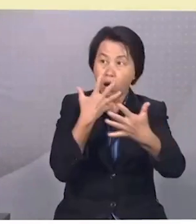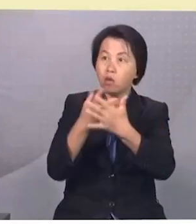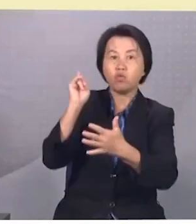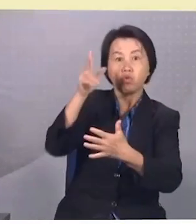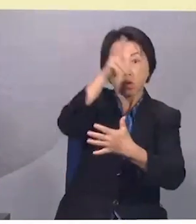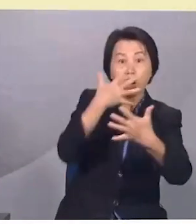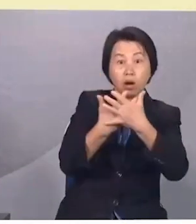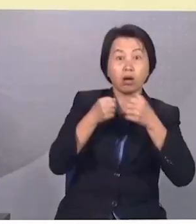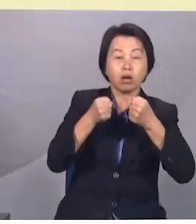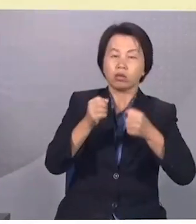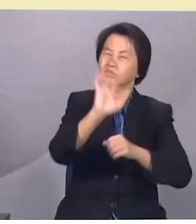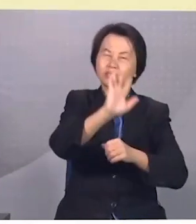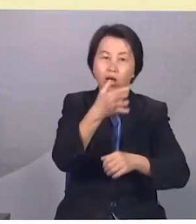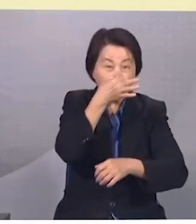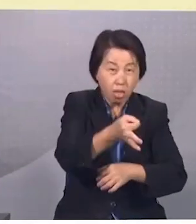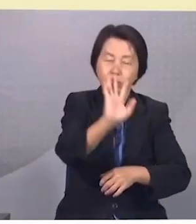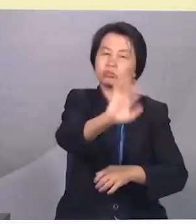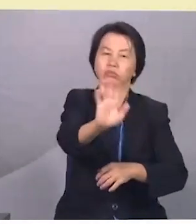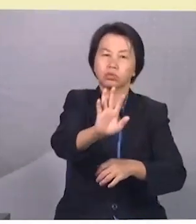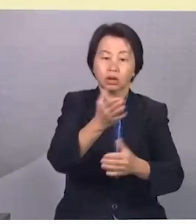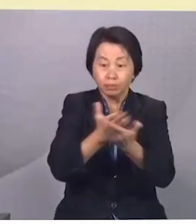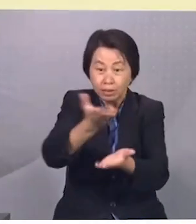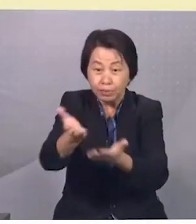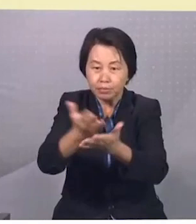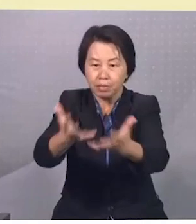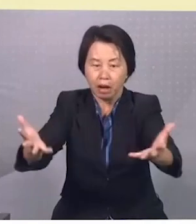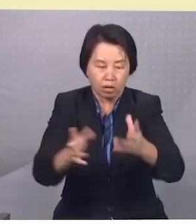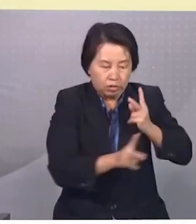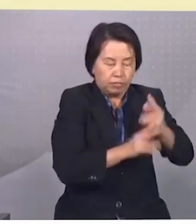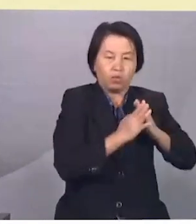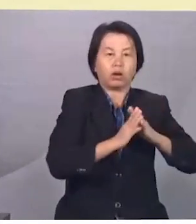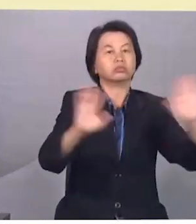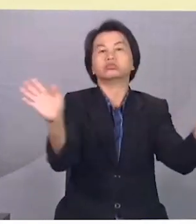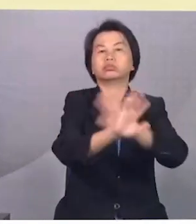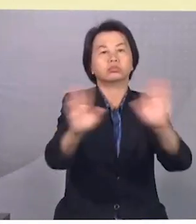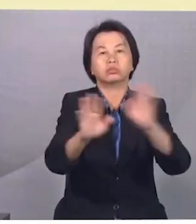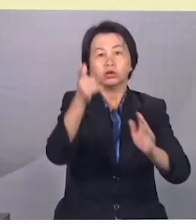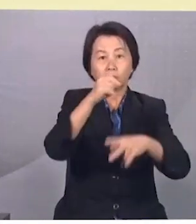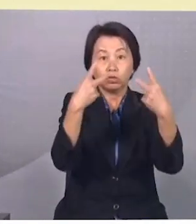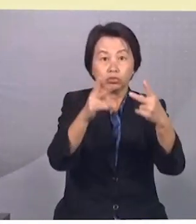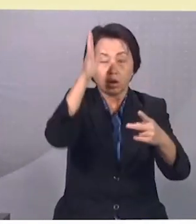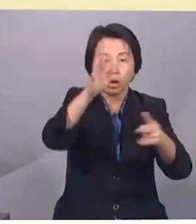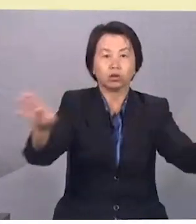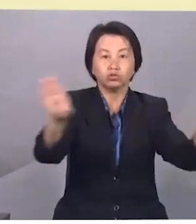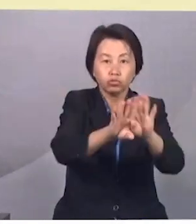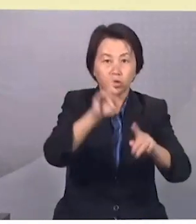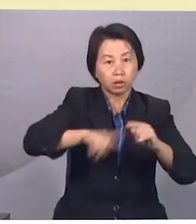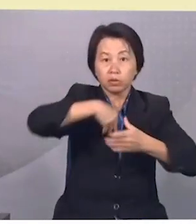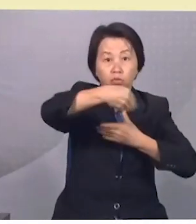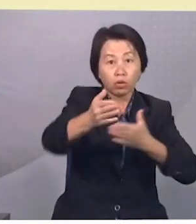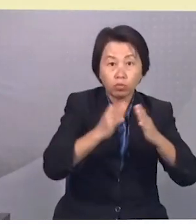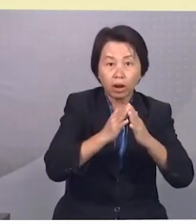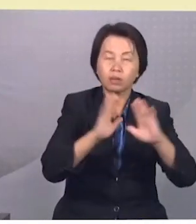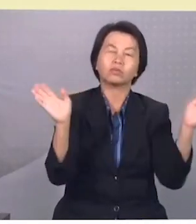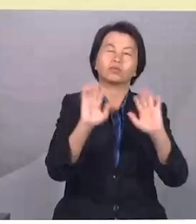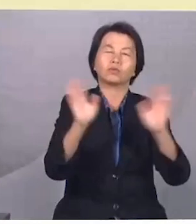britabrita ini sehingga Khan pembelian Panic berlakukan ekonominya dia akan ditutup tidak boleh keluar rumah dan